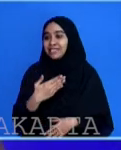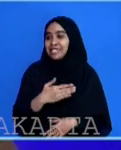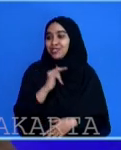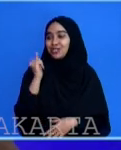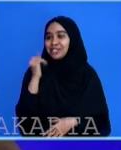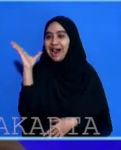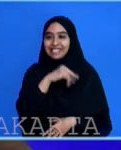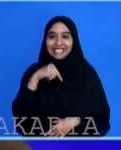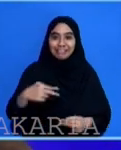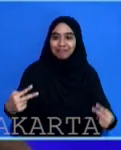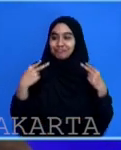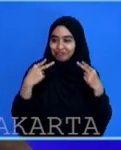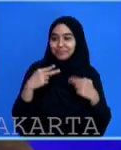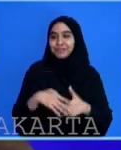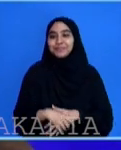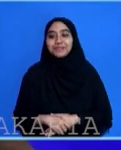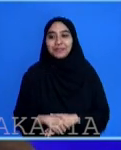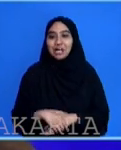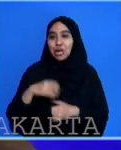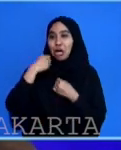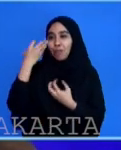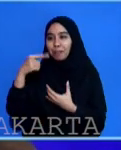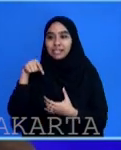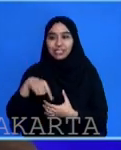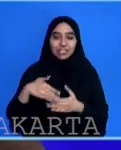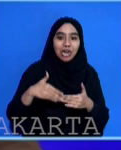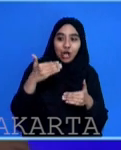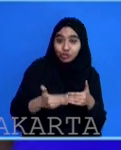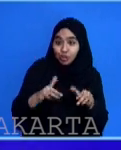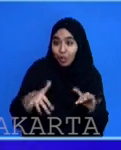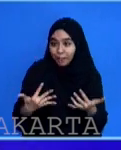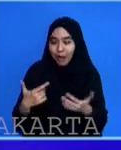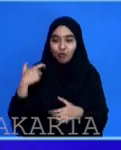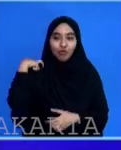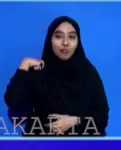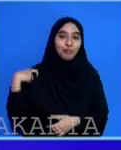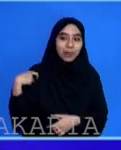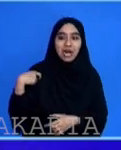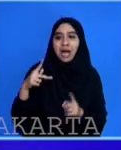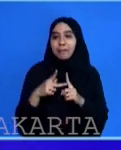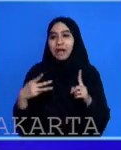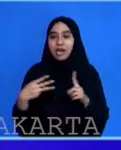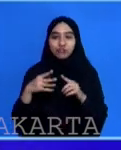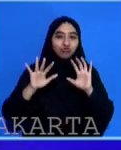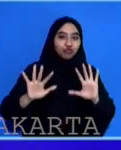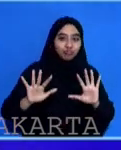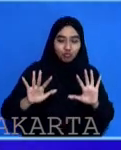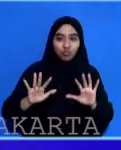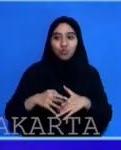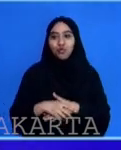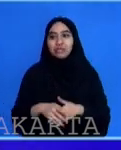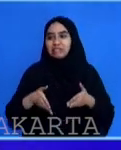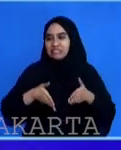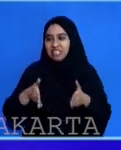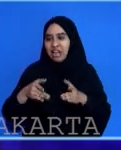menyaksikan Jogja hari ini. Kita beralih ke informasi berikutnya, Saudara. Gubernur Daerah Istimewa Yogyakarta Habokubuwono 10 meresmikan ruas